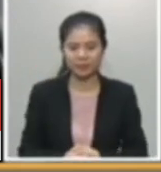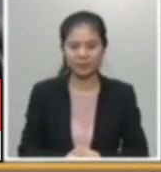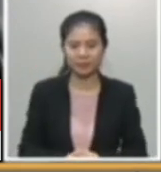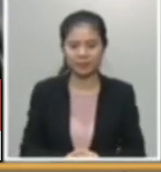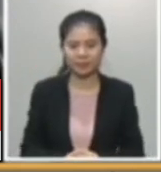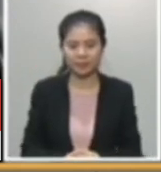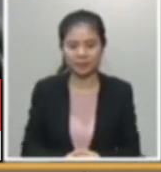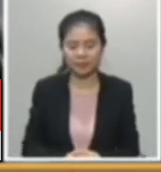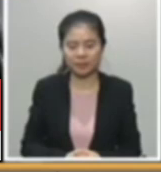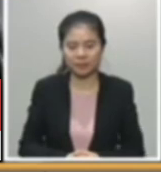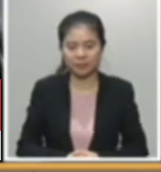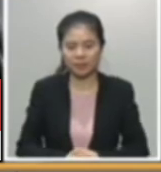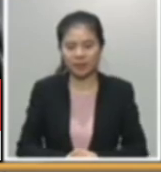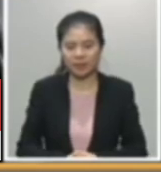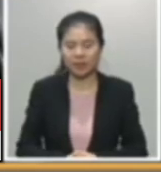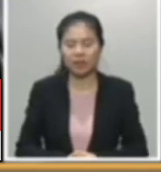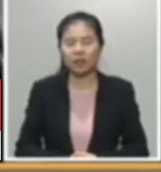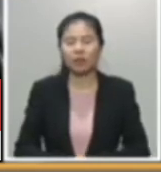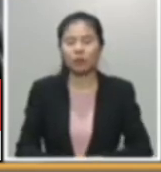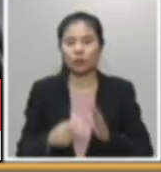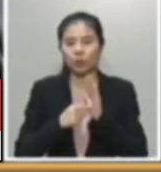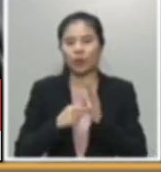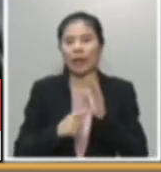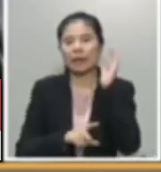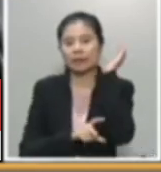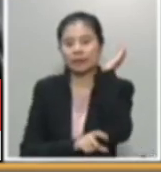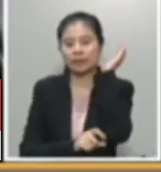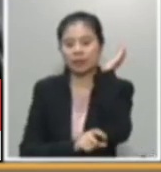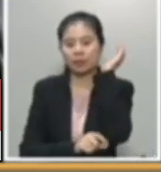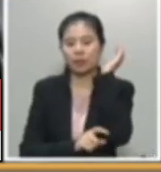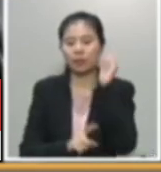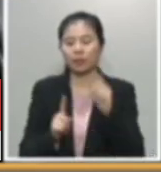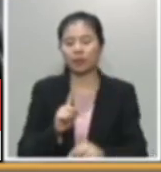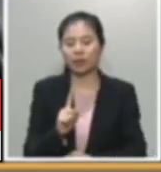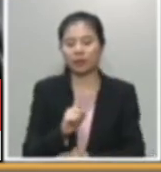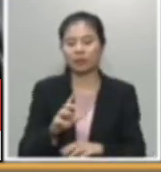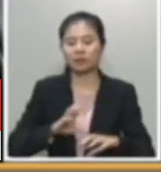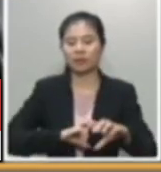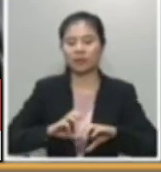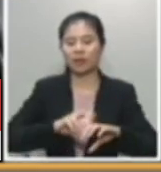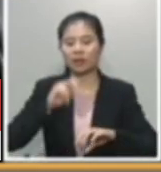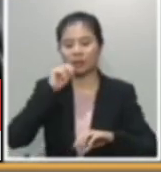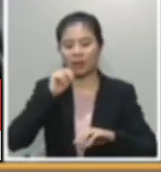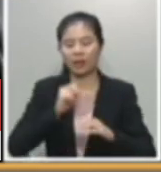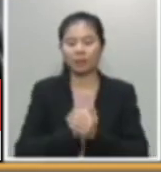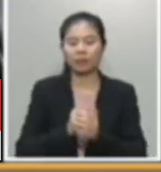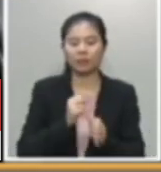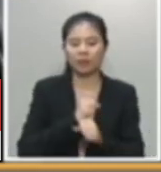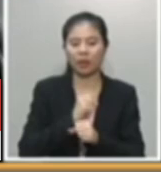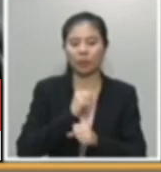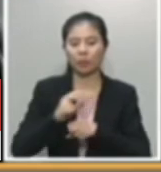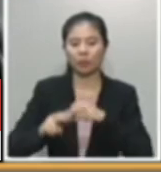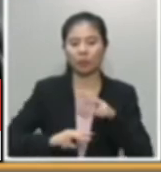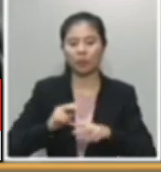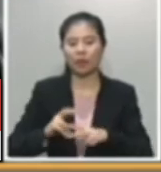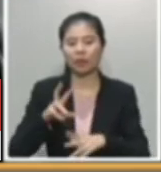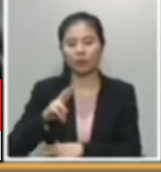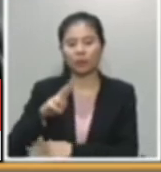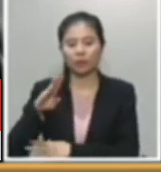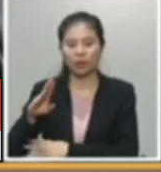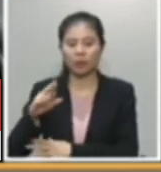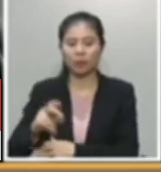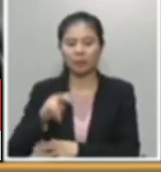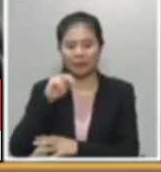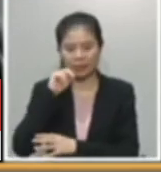ดิฉันยกตัวอย่างประเทศสิงคโปร์ค่ะท่านประธานค่ะการบริหารจัดการน้ำทั้งการปรับปรุงบำรุงรักษาระบบระบายน้